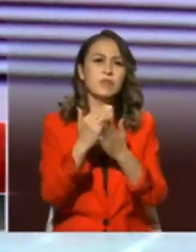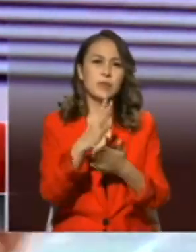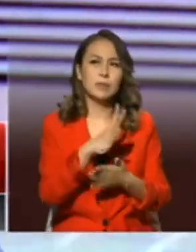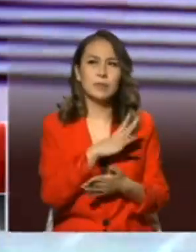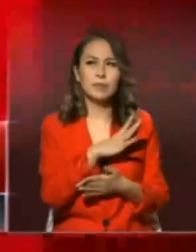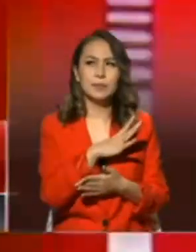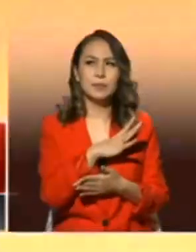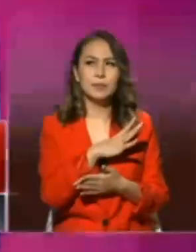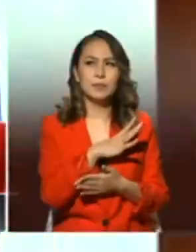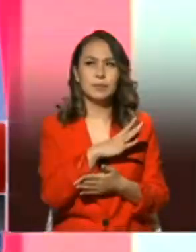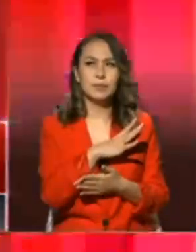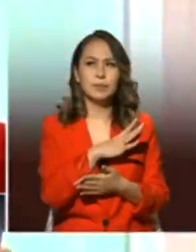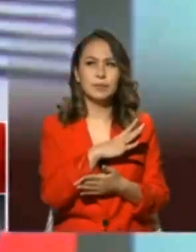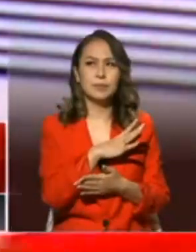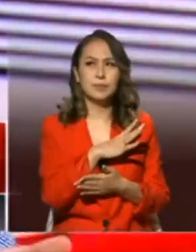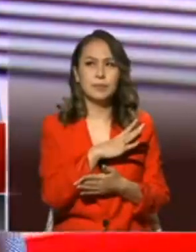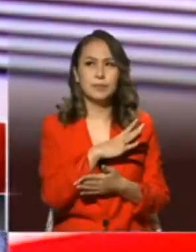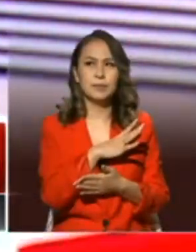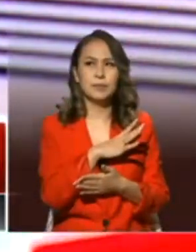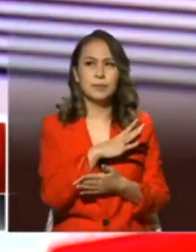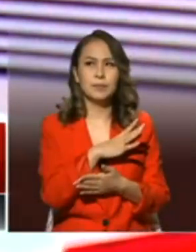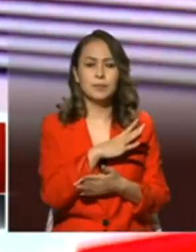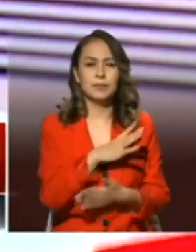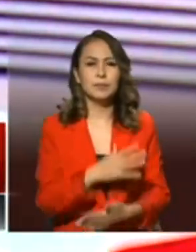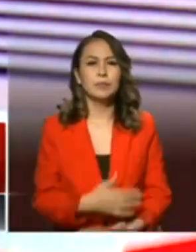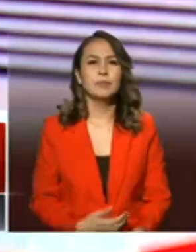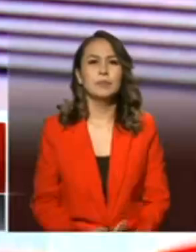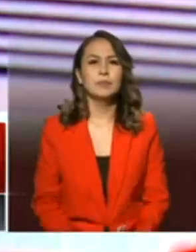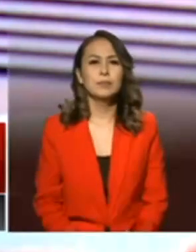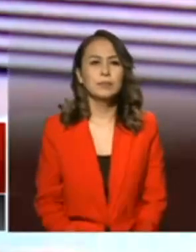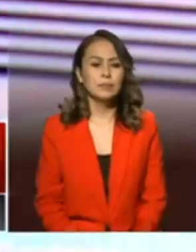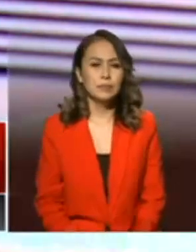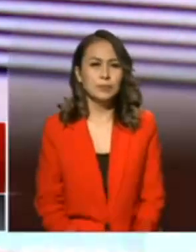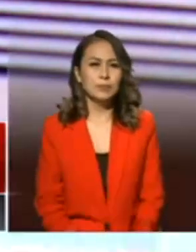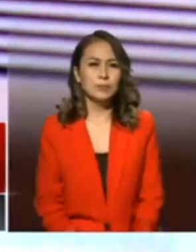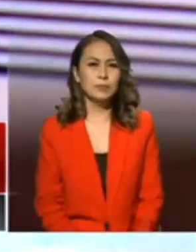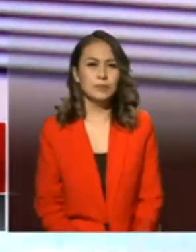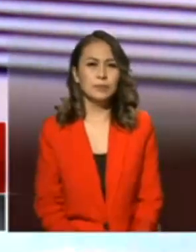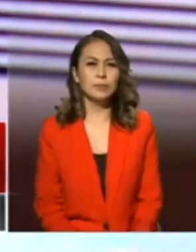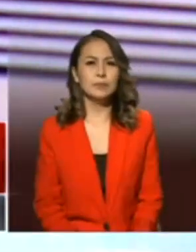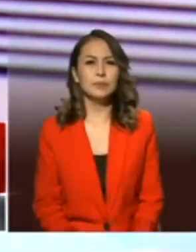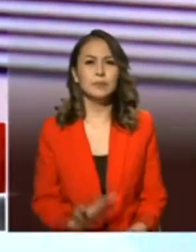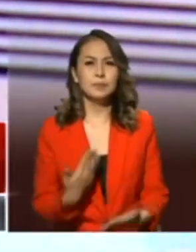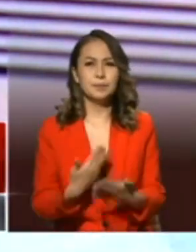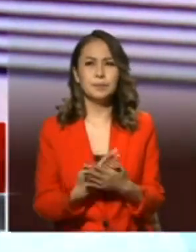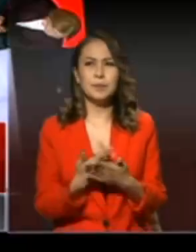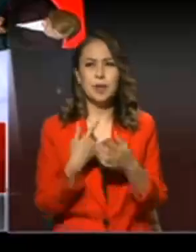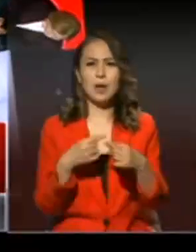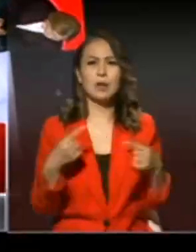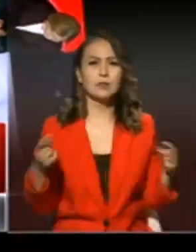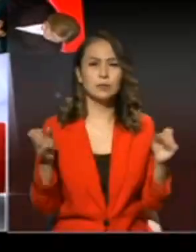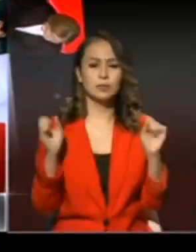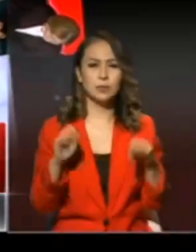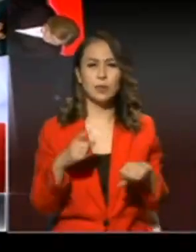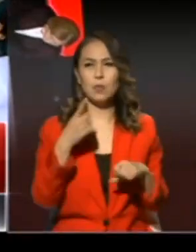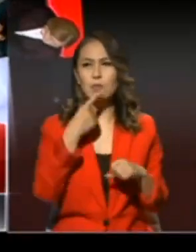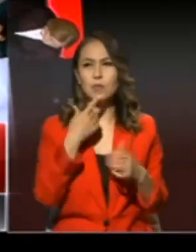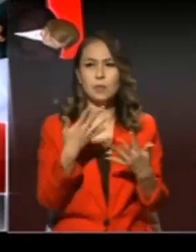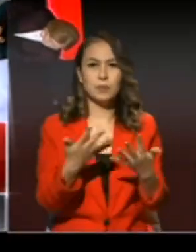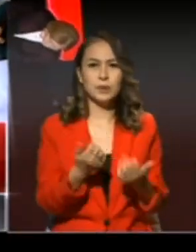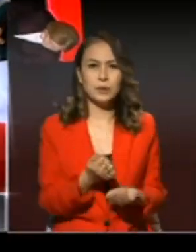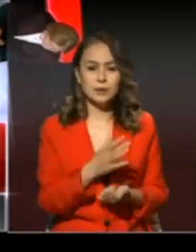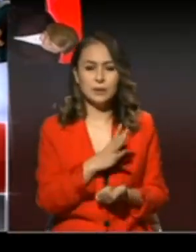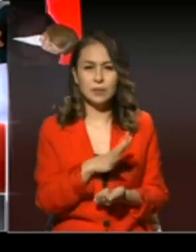иммунитет өте қатты, бейім қабылдамады. Абылай мырза, енді әртүрлі мысалдар келтіре белгі болады, қан қабылдамады,